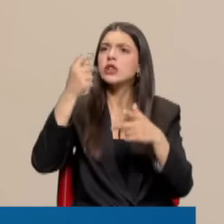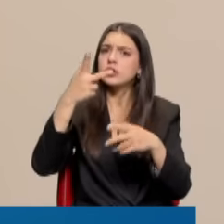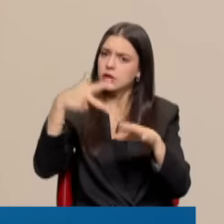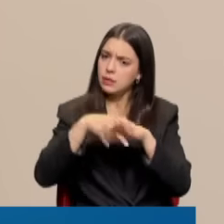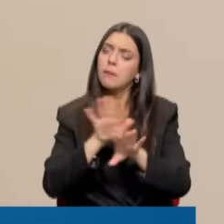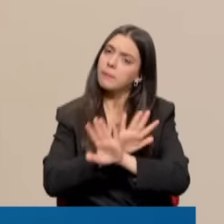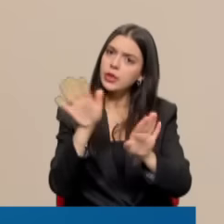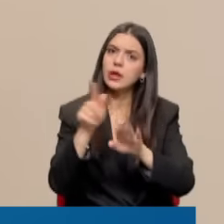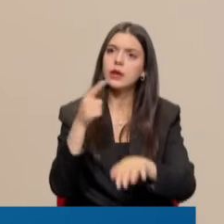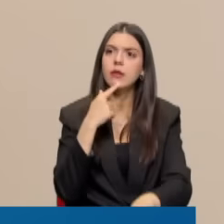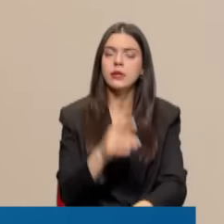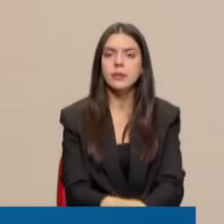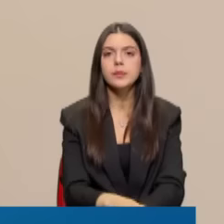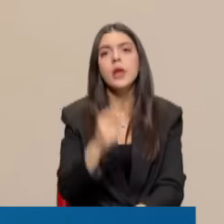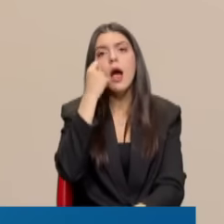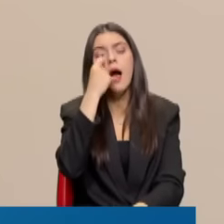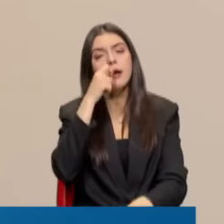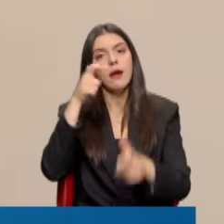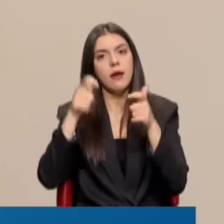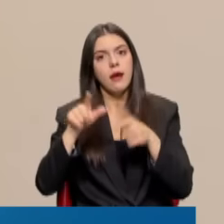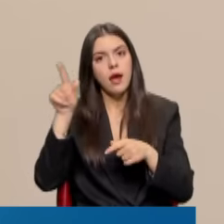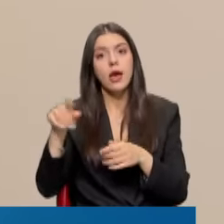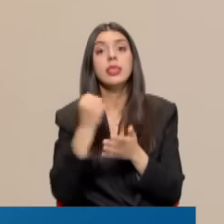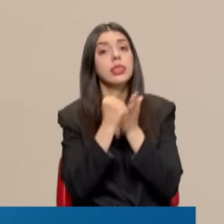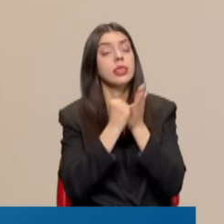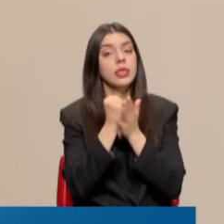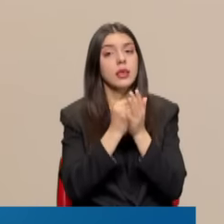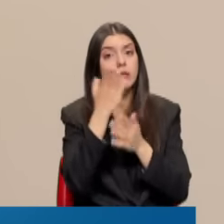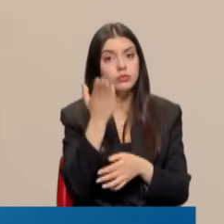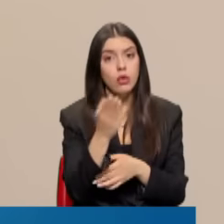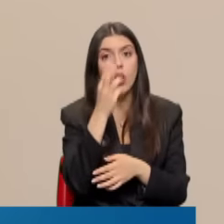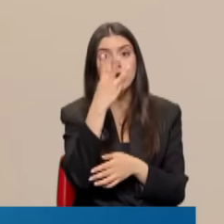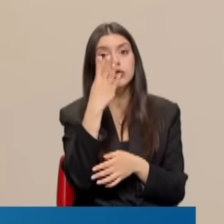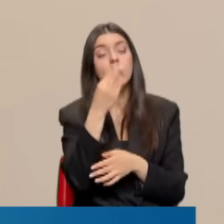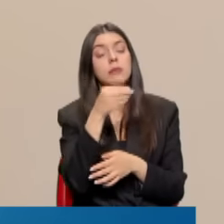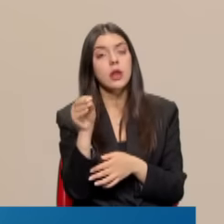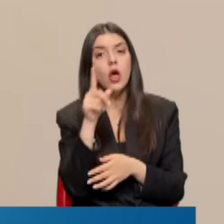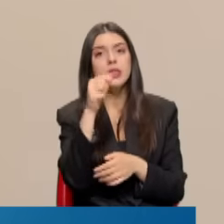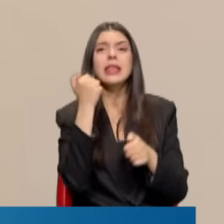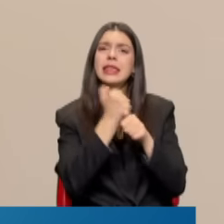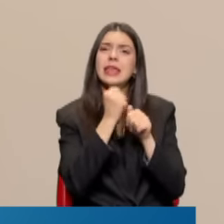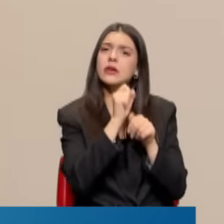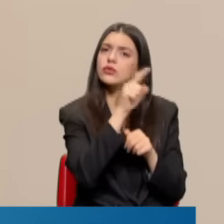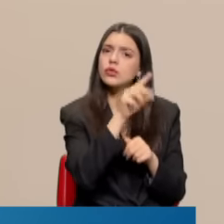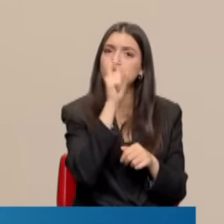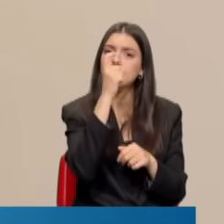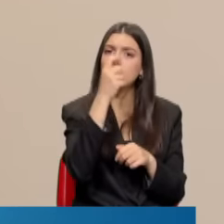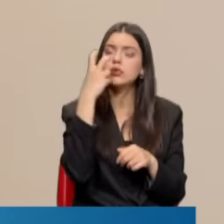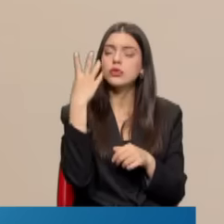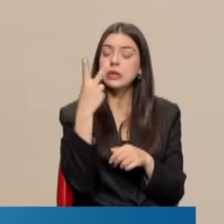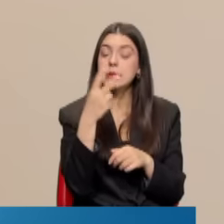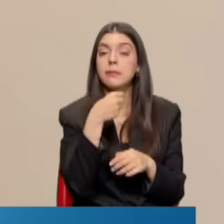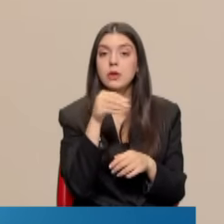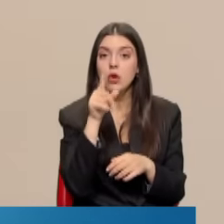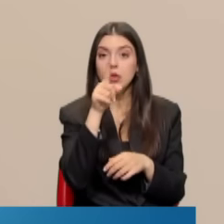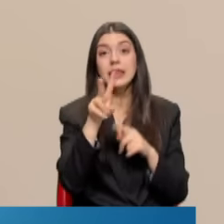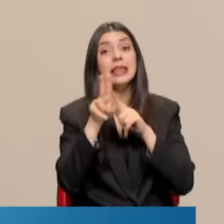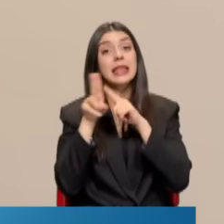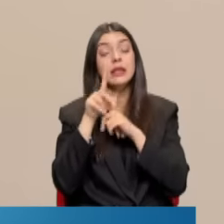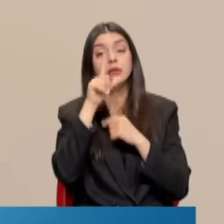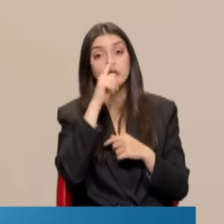Ankara mamar 82 milyon Trabzon Ortahisar 34 milyon Giresun 99 milyon Kilis 169